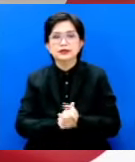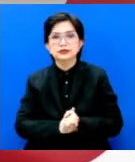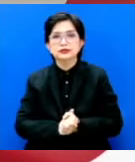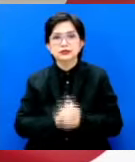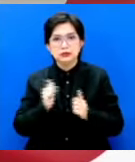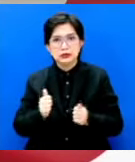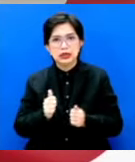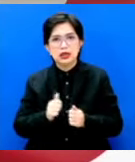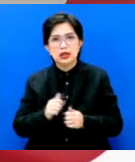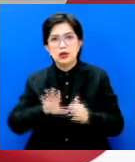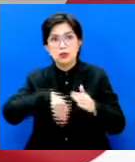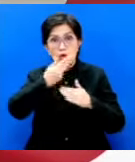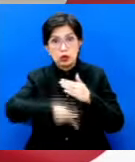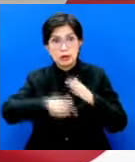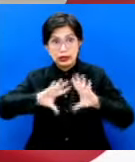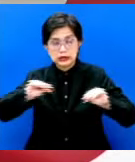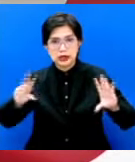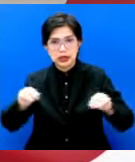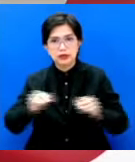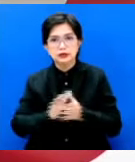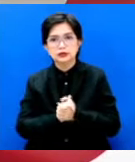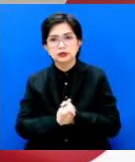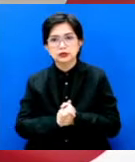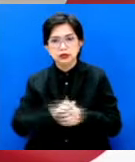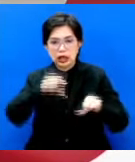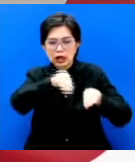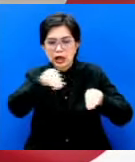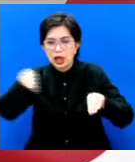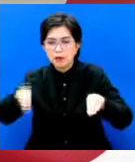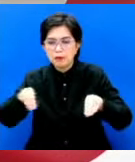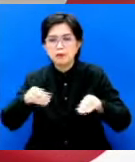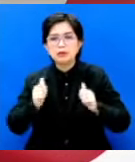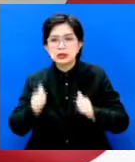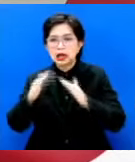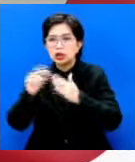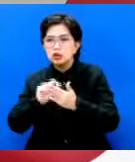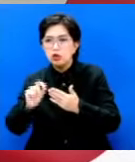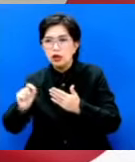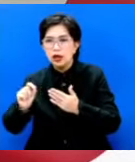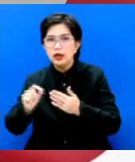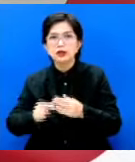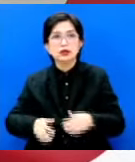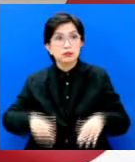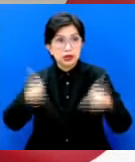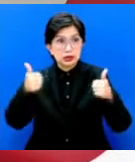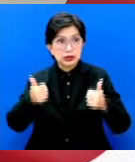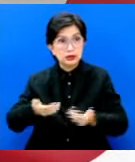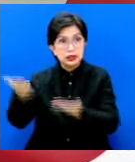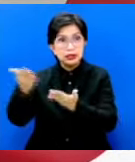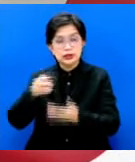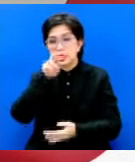bercocoktanamsetiappagi,lalumerekaakan disekolahkan.Setelahpulangsekolah, jikamerekaberhasil,orangtuamereka